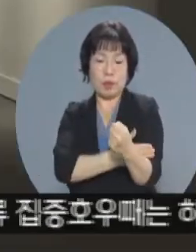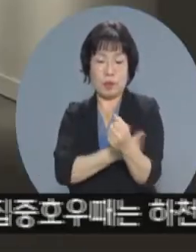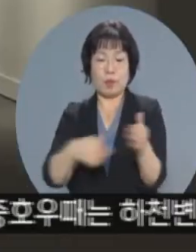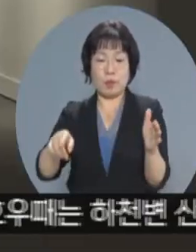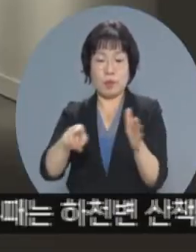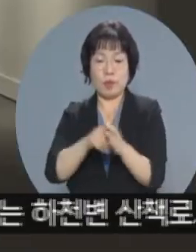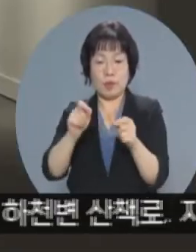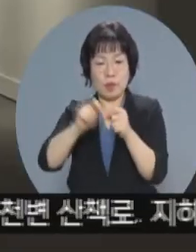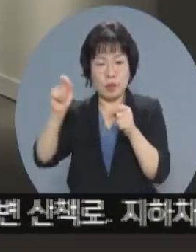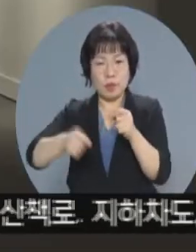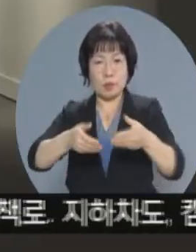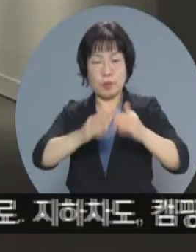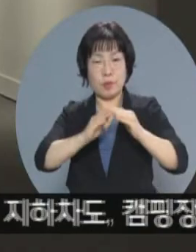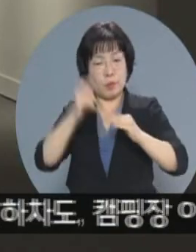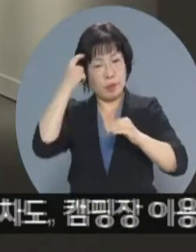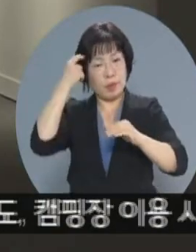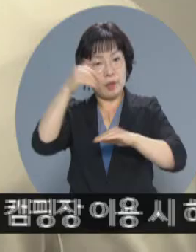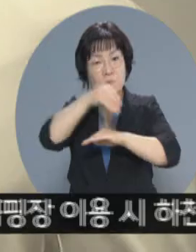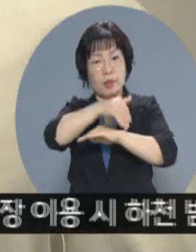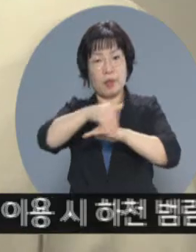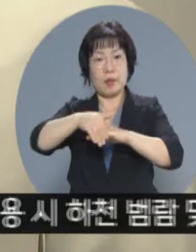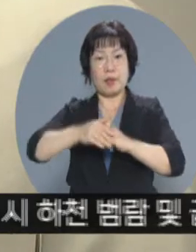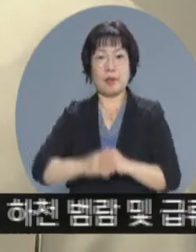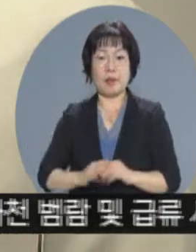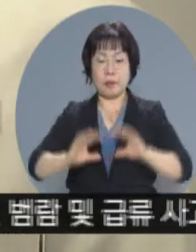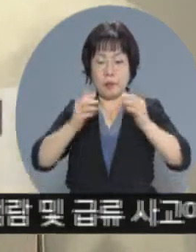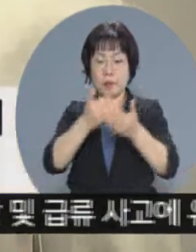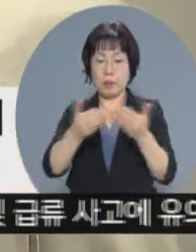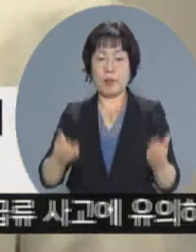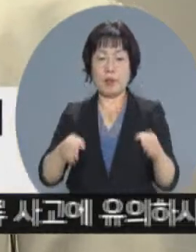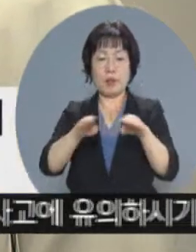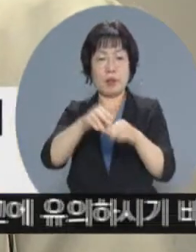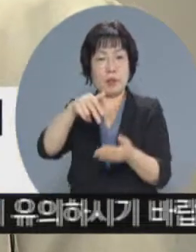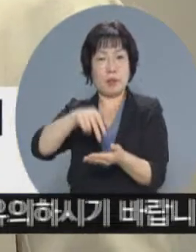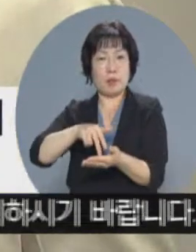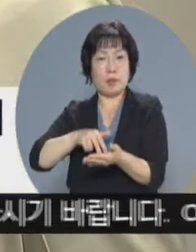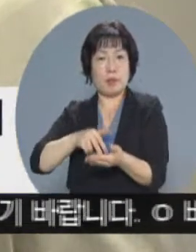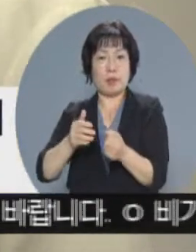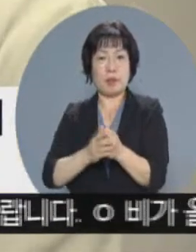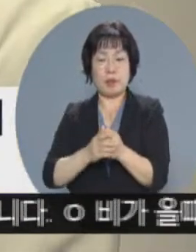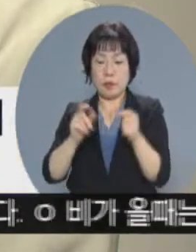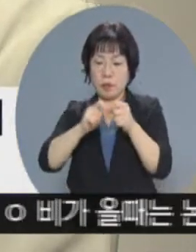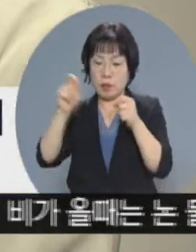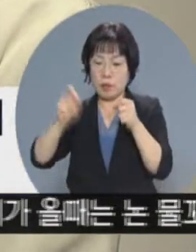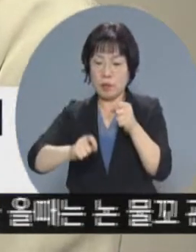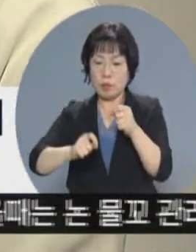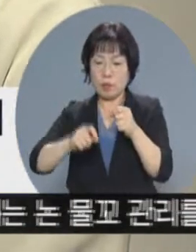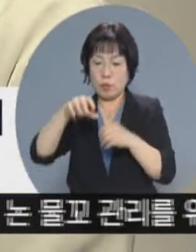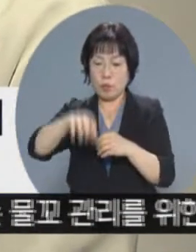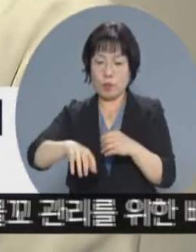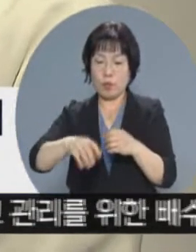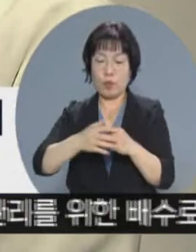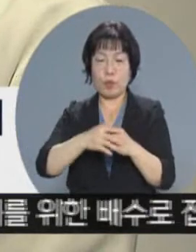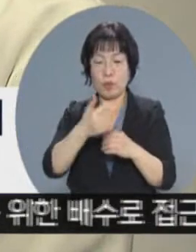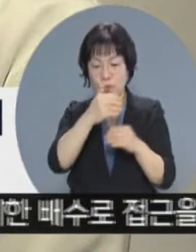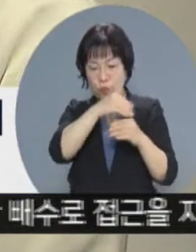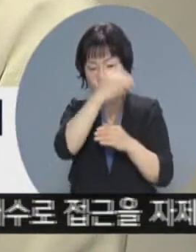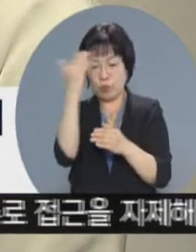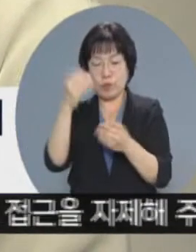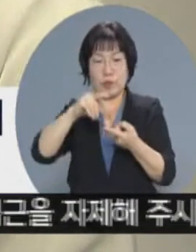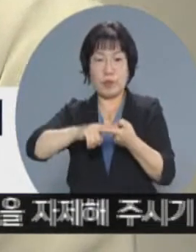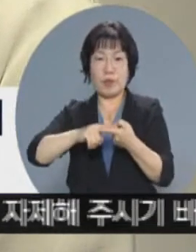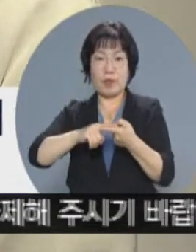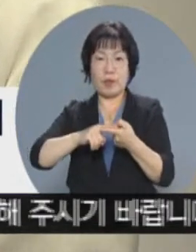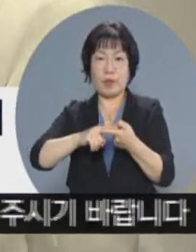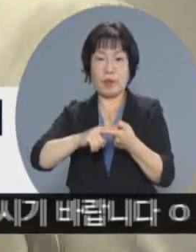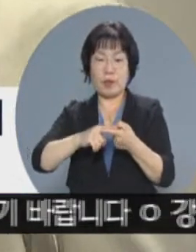설립에 의욕적으로 나서고 있습니다. 국립현대미술관 측에서도 굉장히 이 공간에 대한 아름다움 또 활용에 대한 가능성에 대한